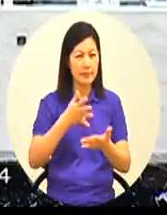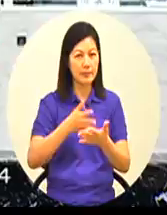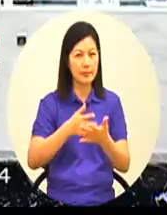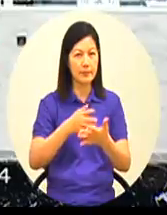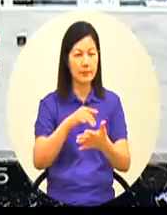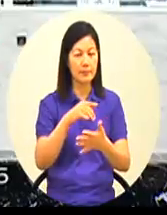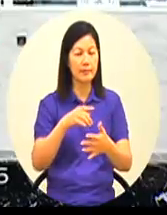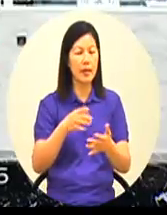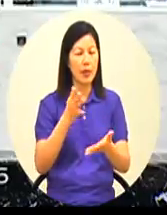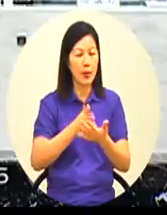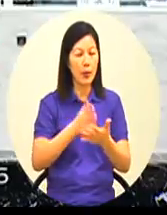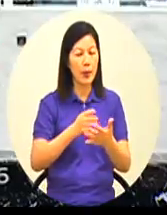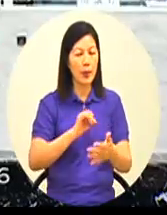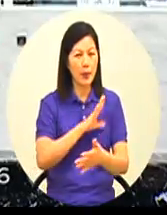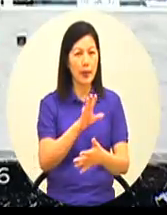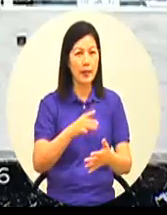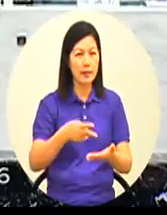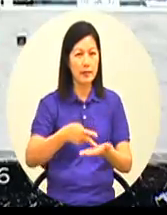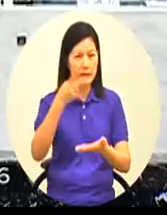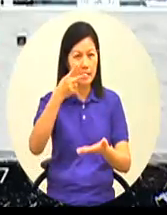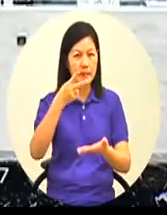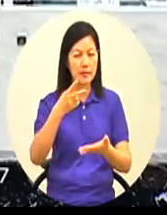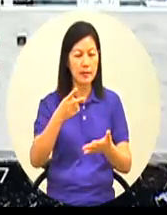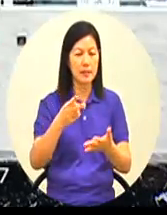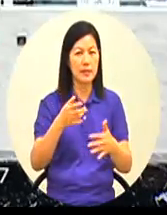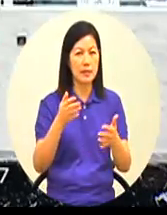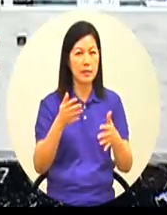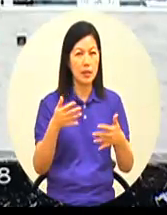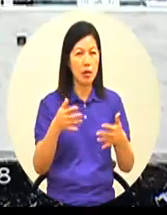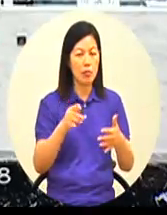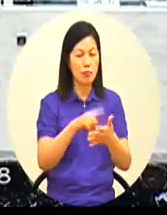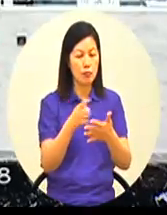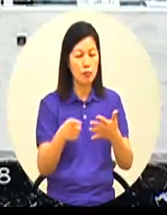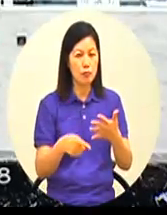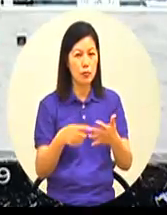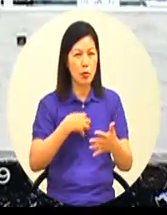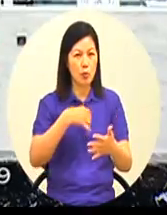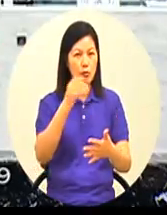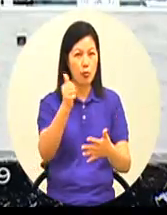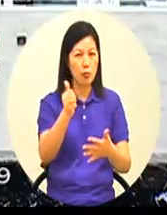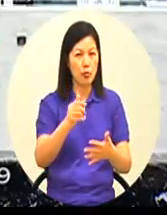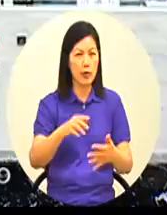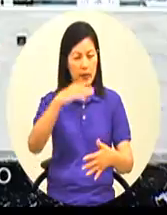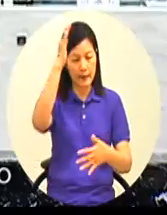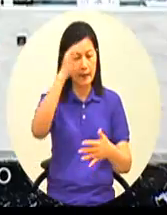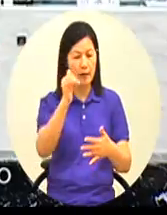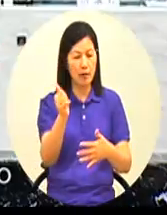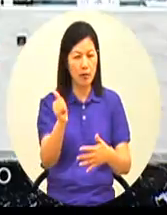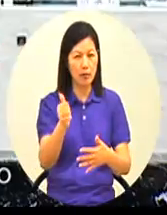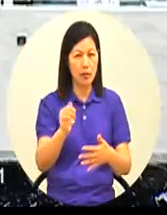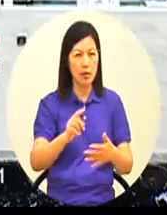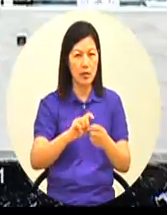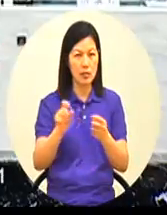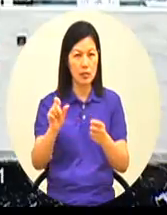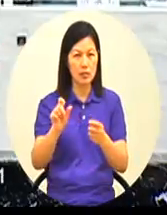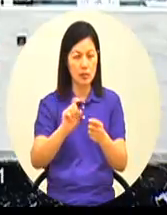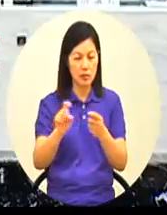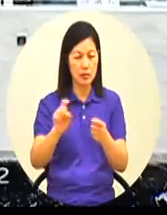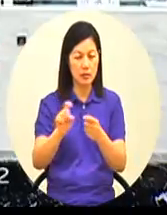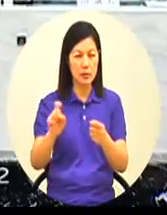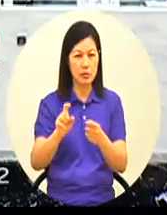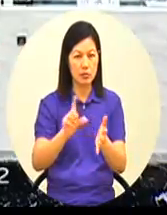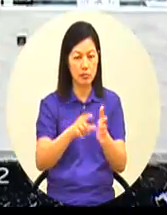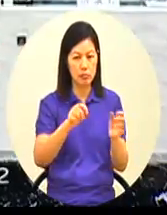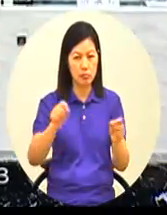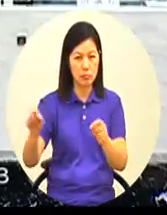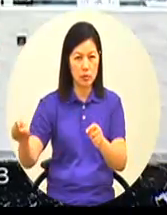言完毕，现在进入第二次发言，顺序是吴益正、高敏玲、陈旭宜各10分钟，我们就延长